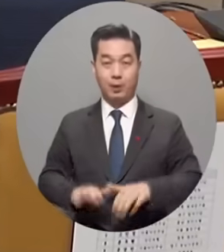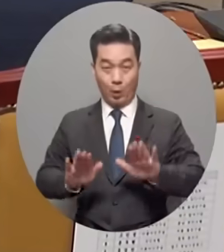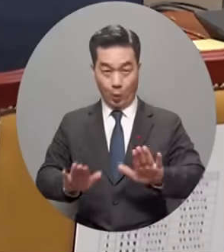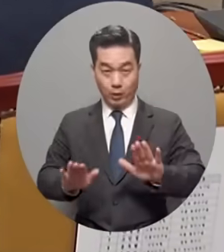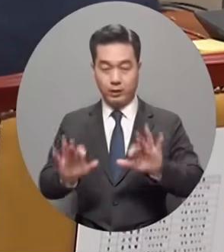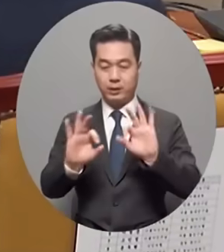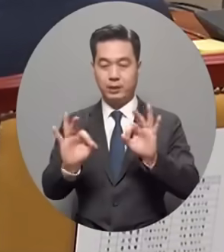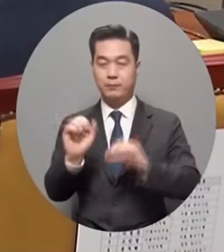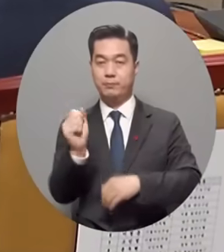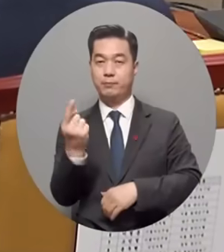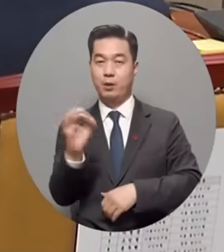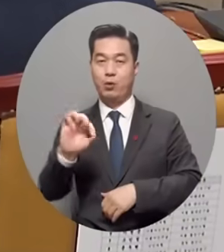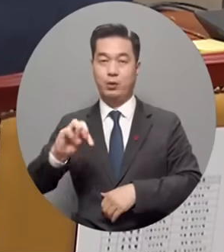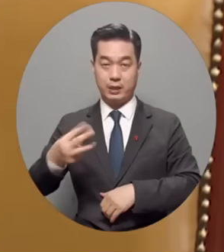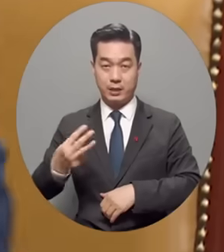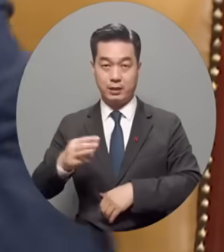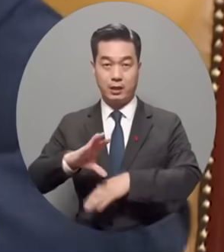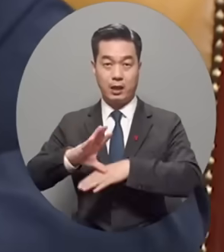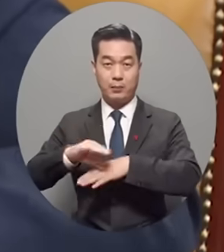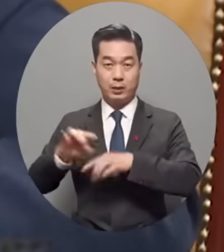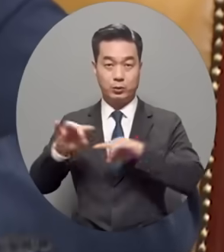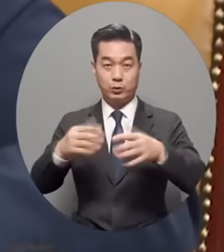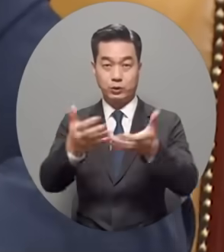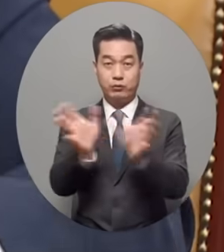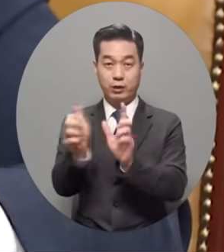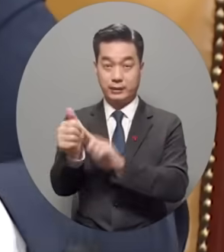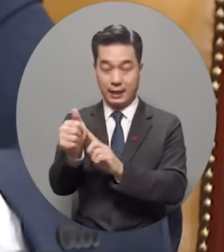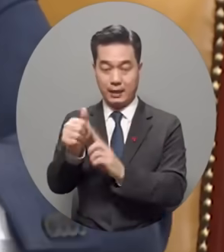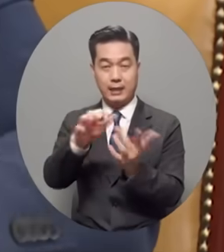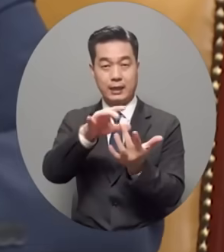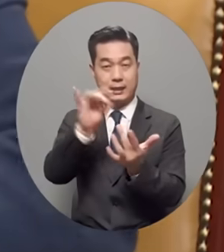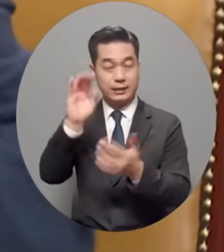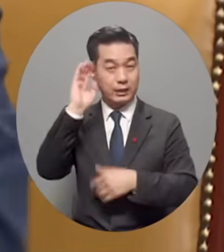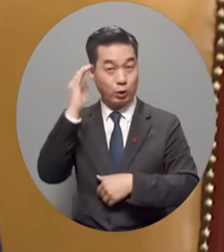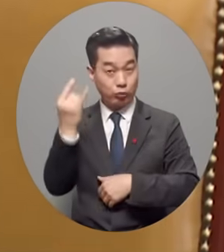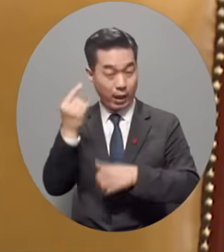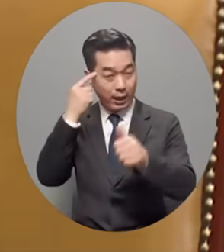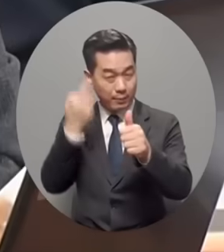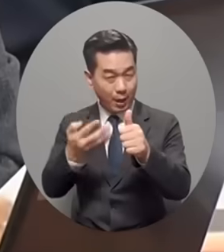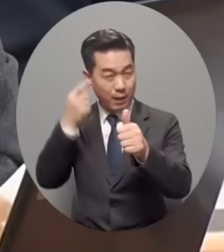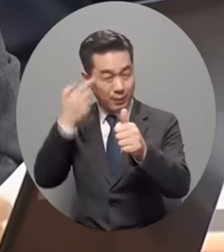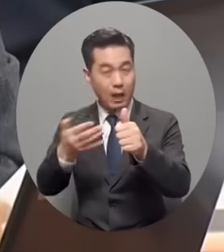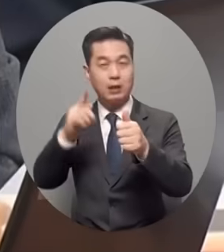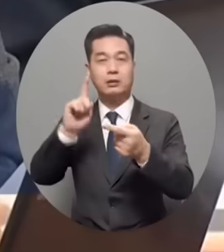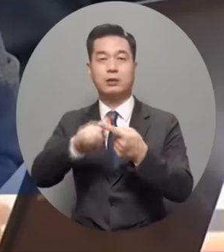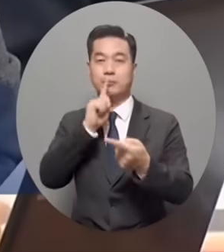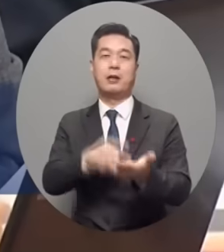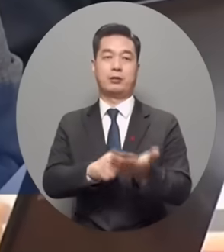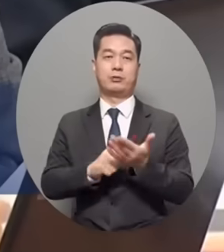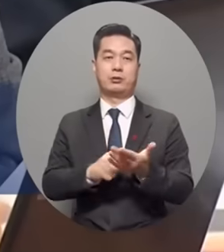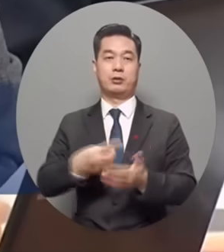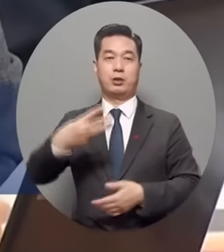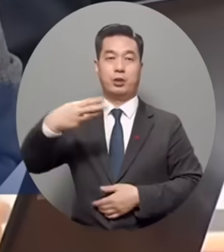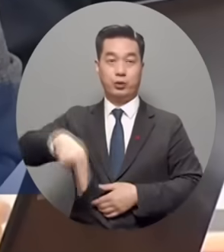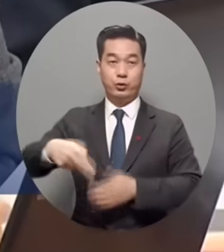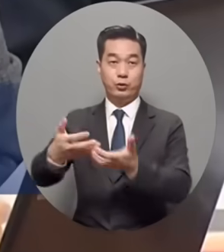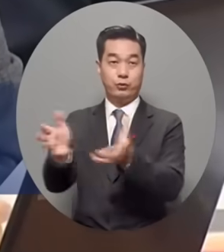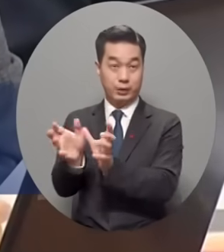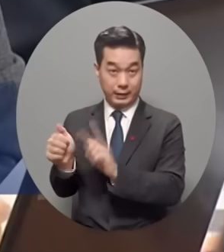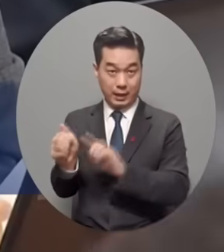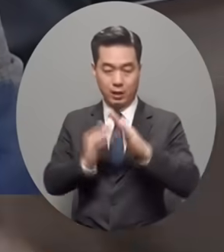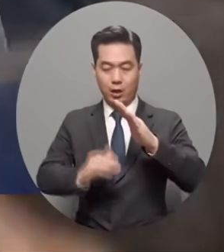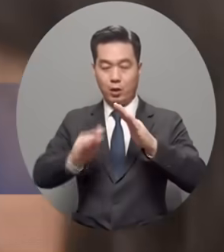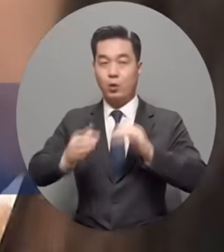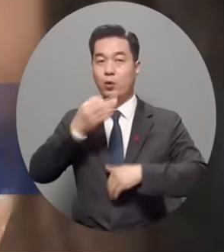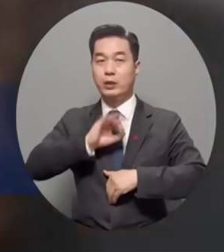김홍일 방송통신위원장 후보자 인사청문회에서도 이 문제가 거론됐습니다. 유일임 위원장이 이